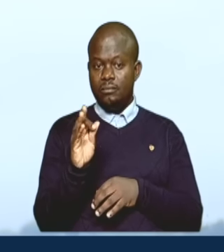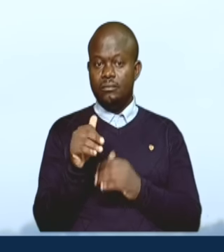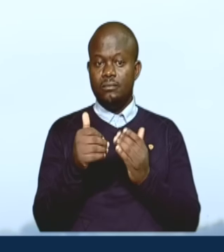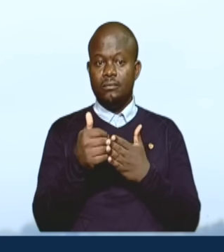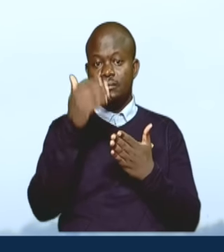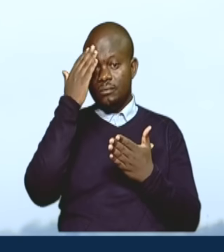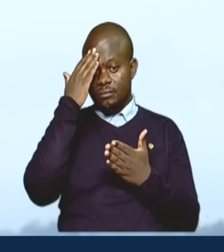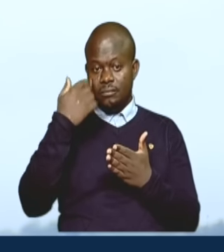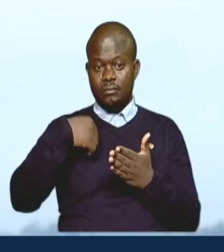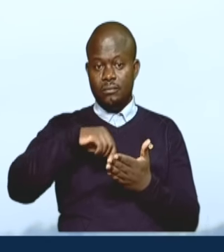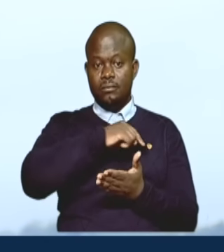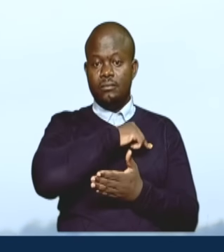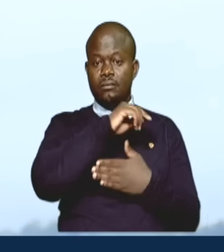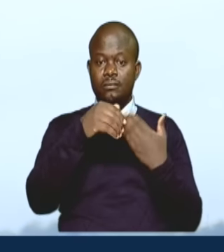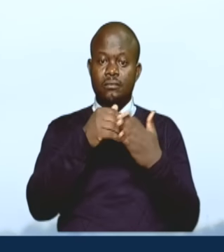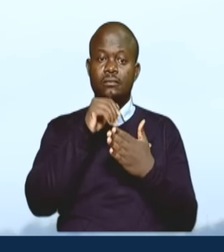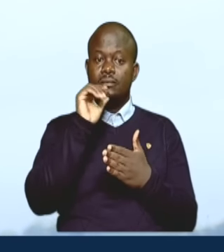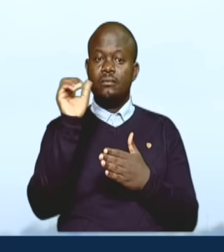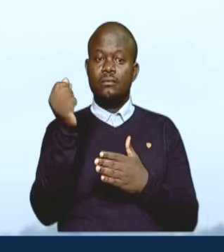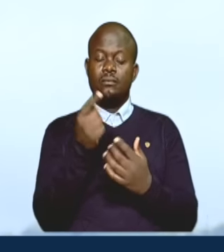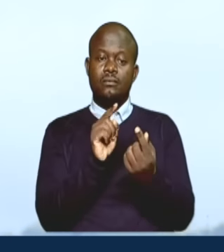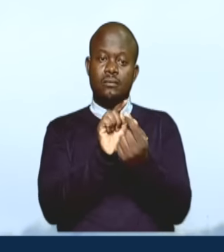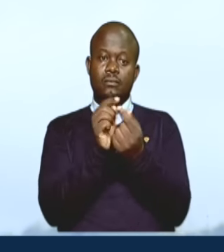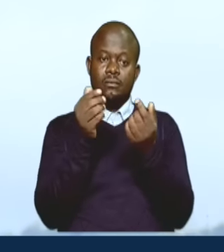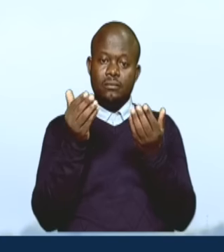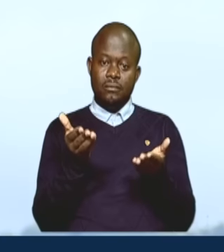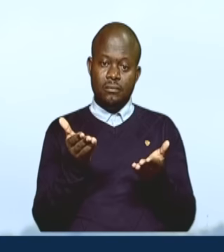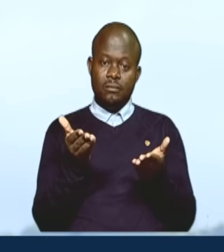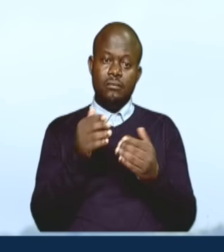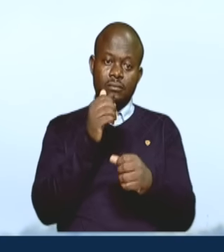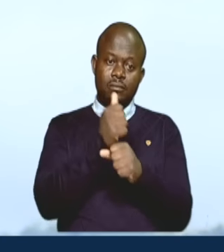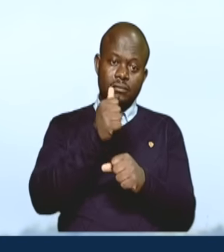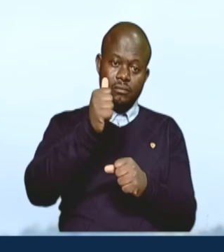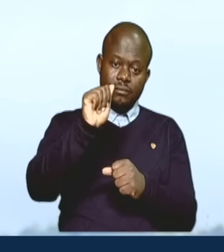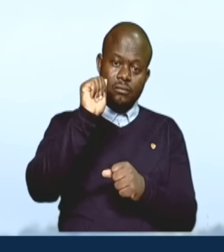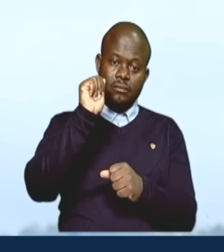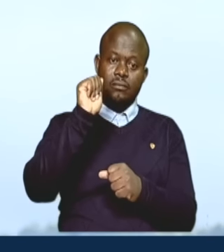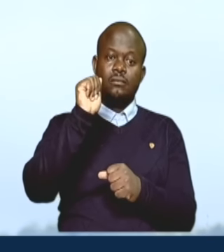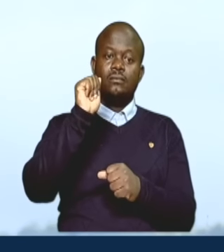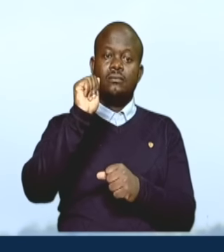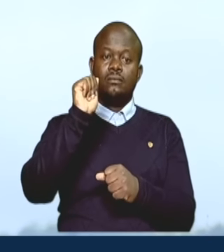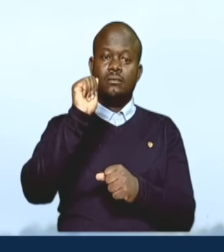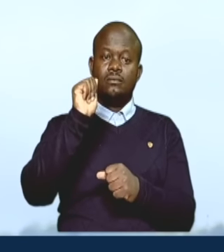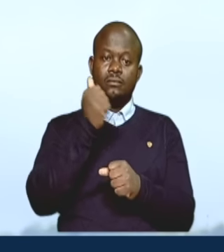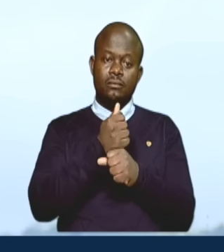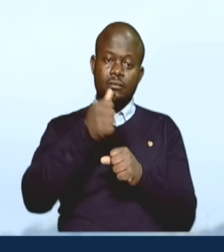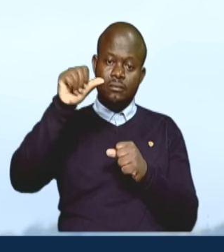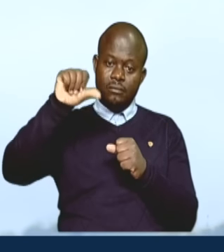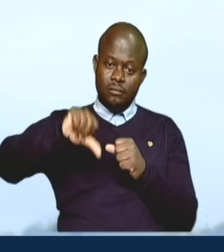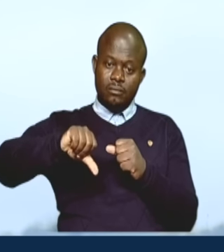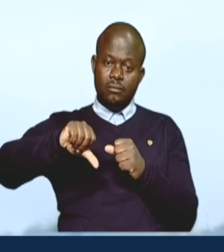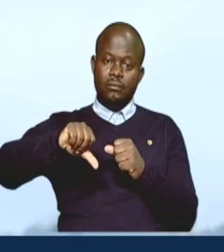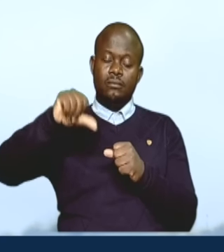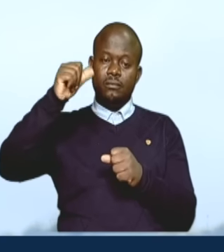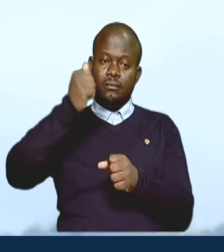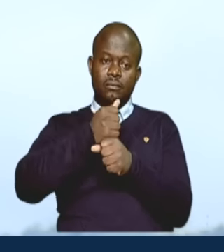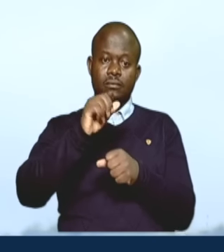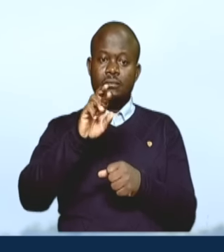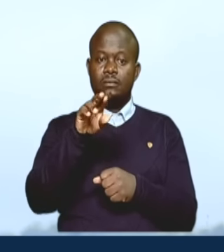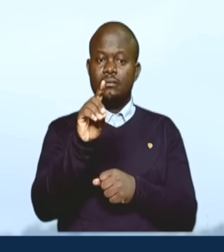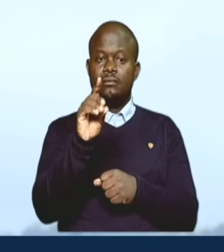Muratuzi ntabwo ari ubwa mbere duhuriye aha ngaha. Uwabikoze rero yaduhemukiye, yahemukiye